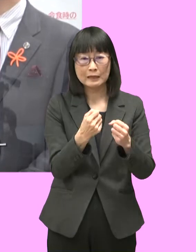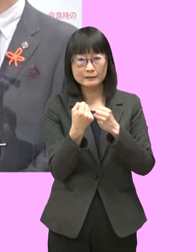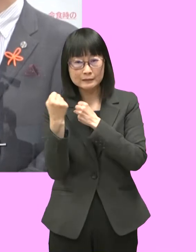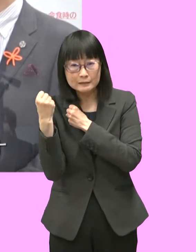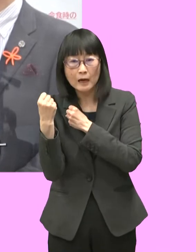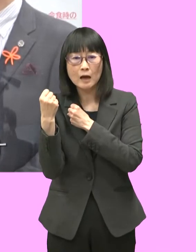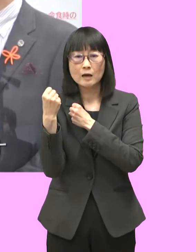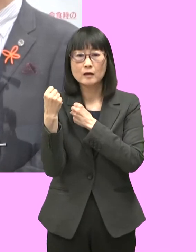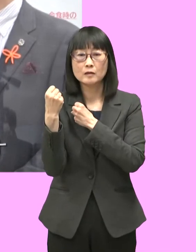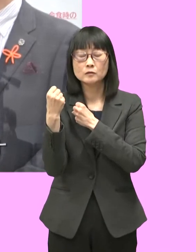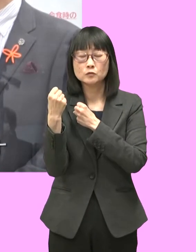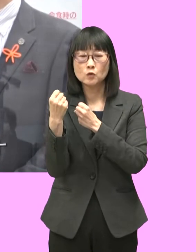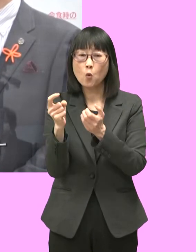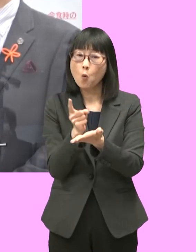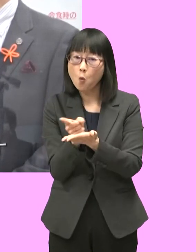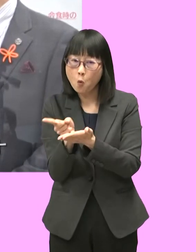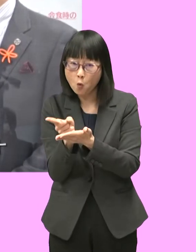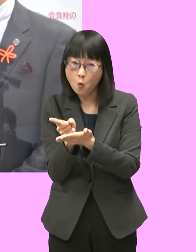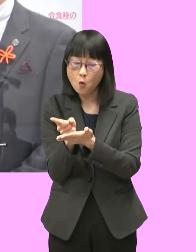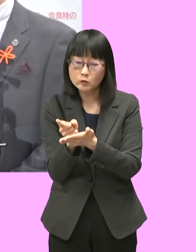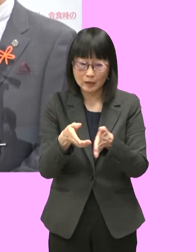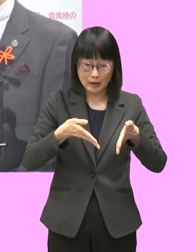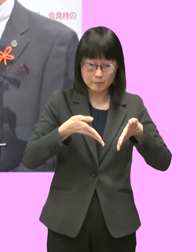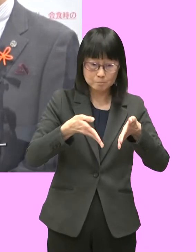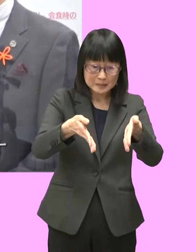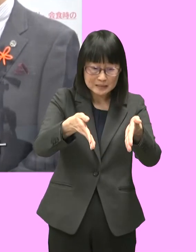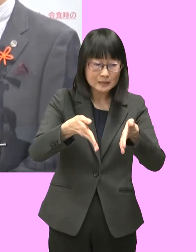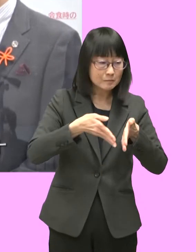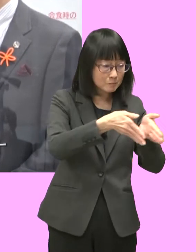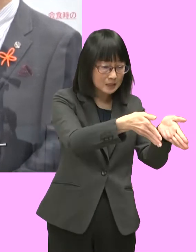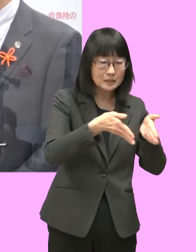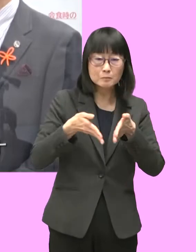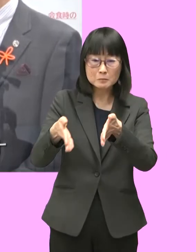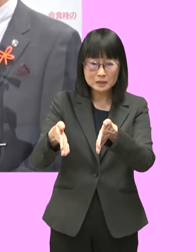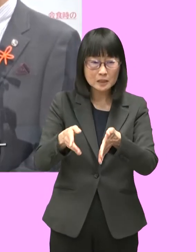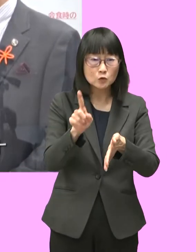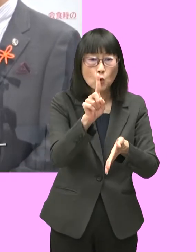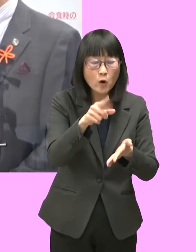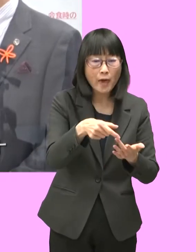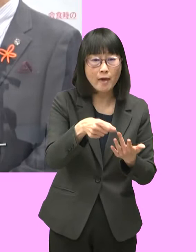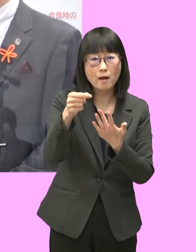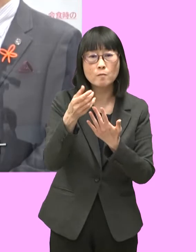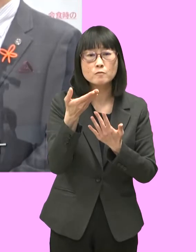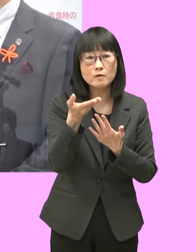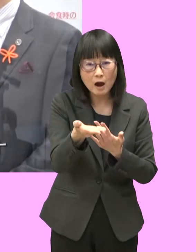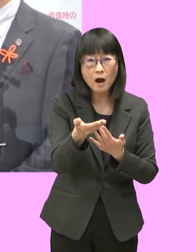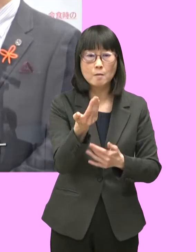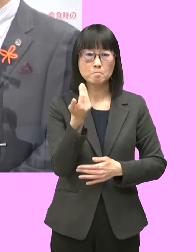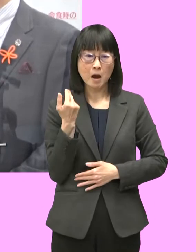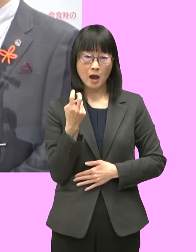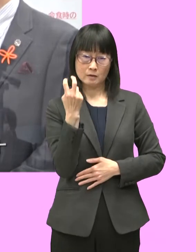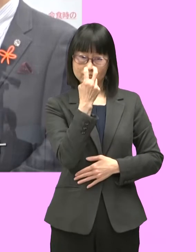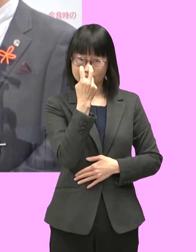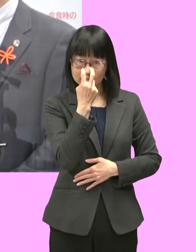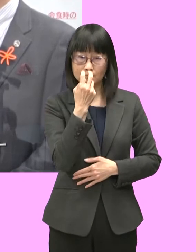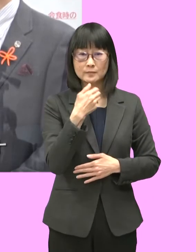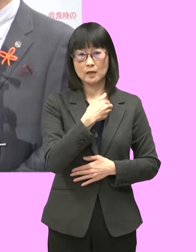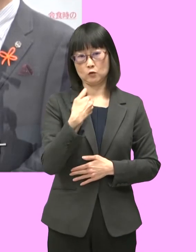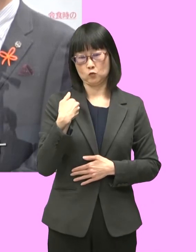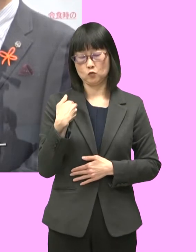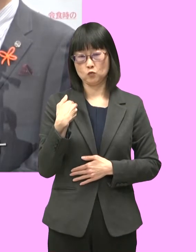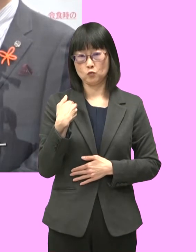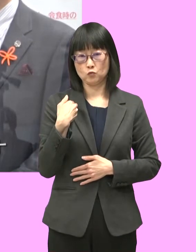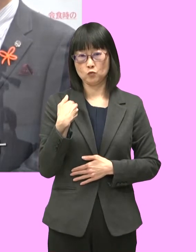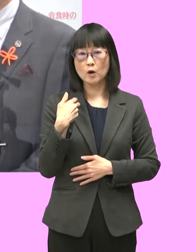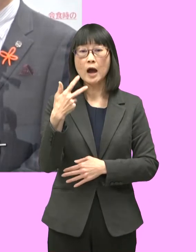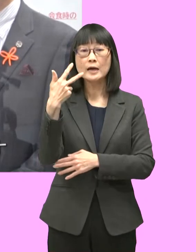避難するかなどを事前に確認できる地図です。ハザードマップは市のホームページやお